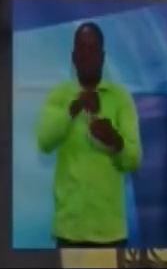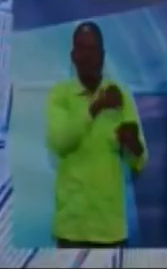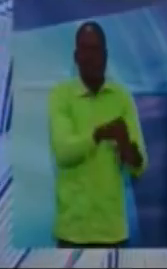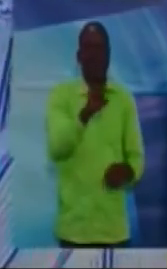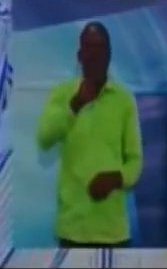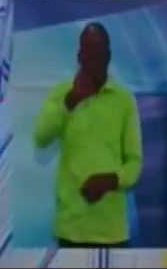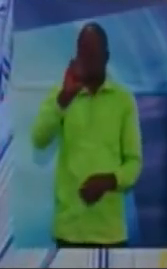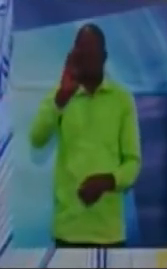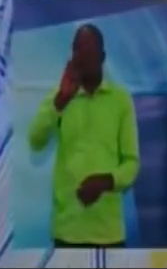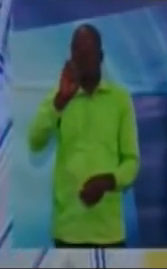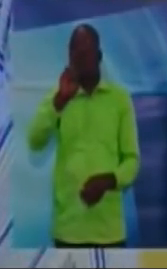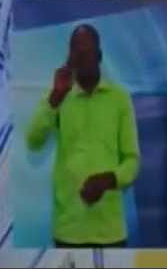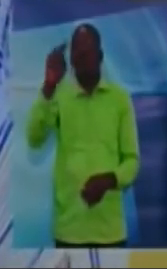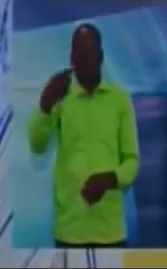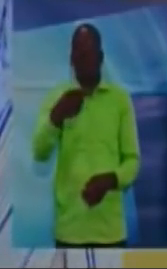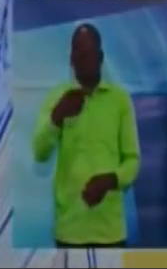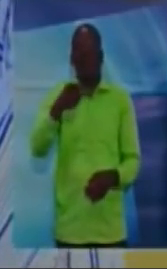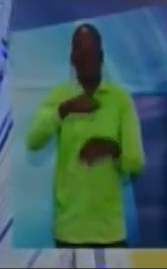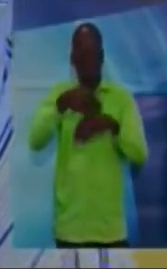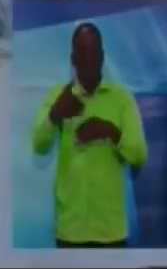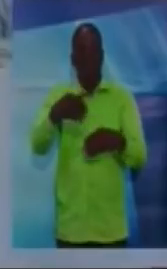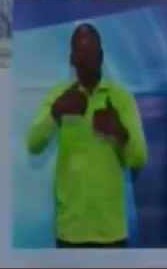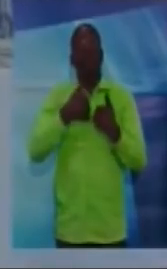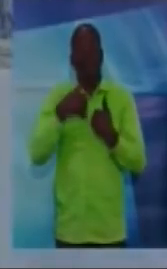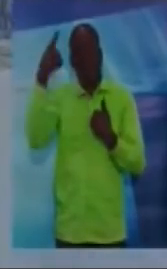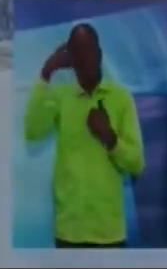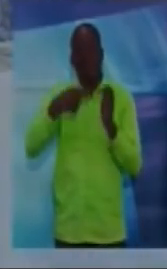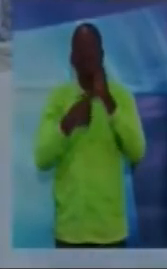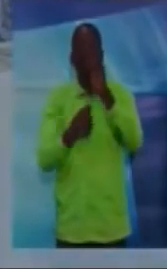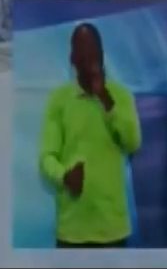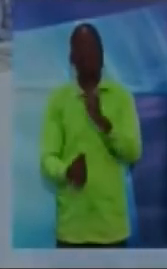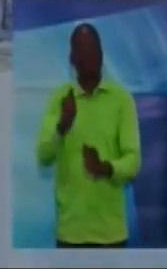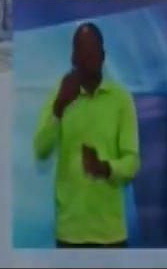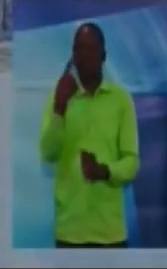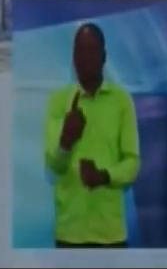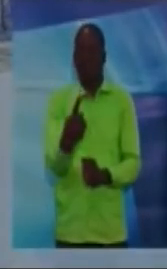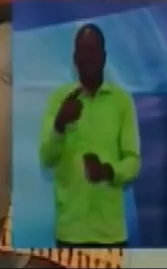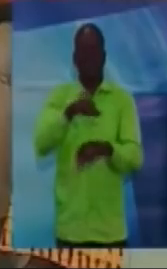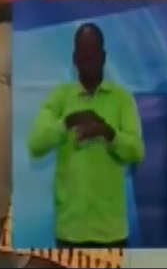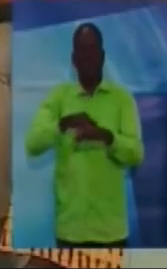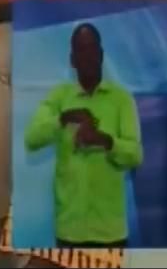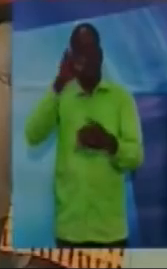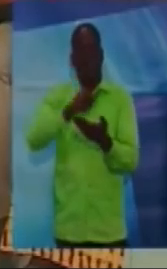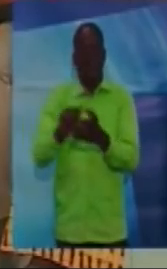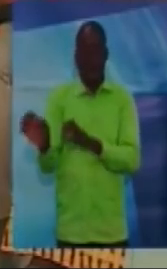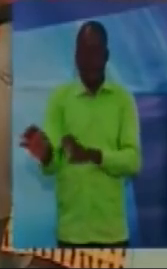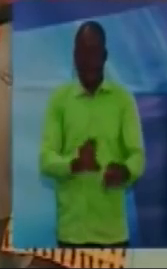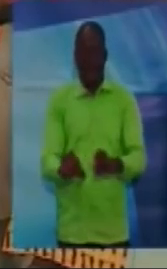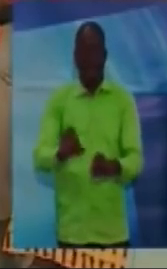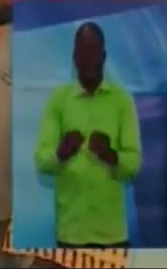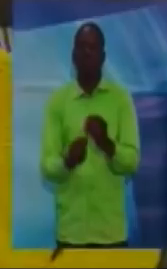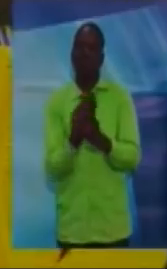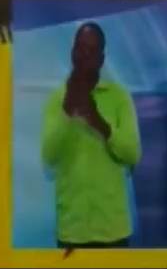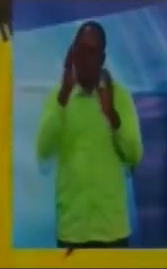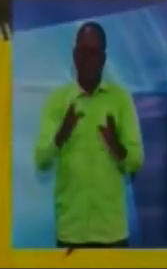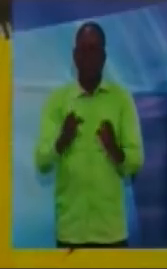mungbin. Après avoir démontré et convaincu plus d'un sur les vertus du mungbin, son promoteur